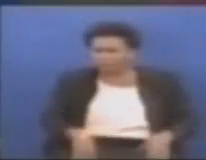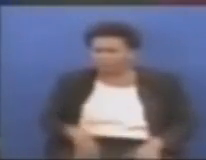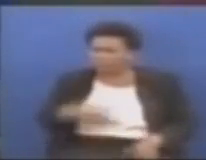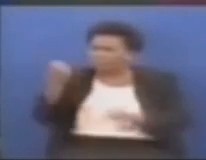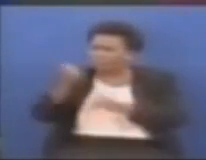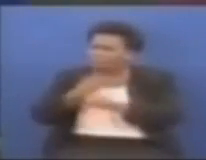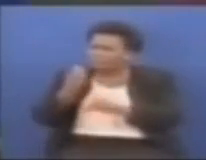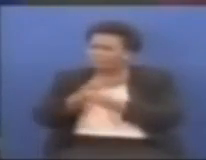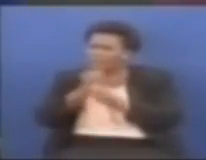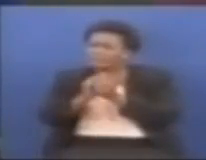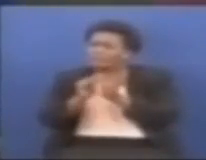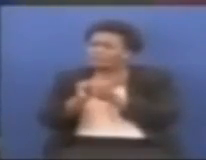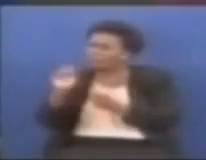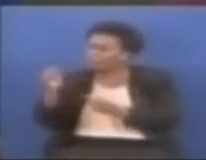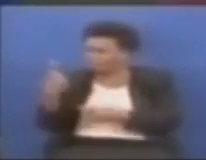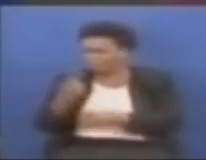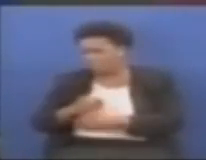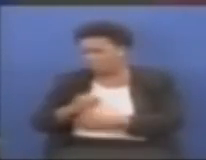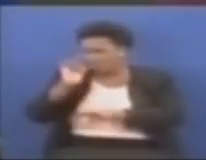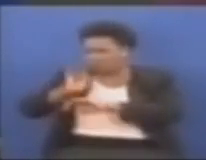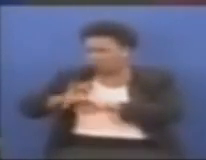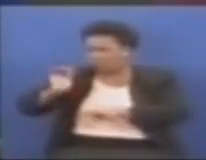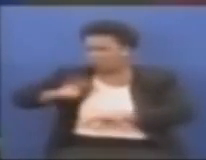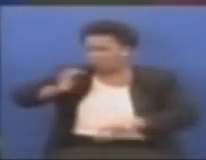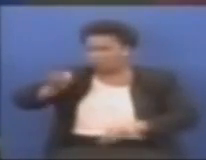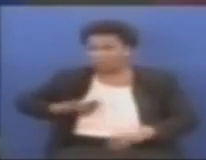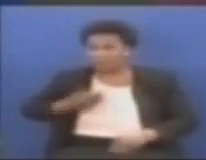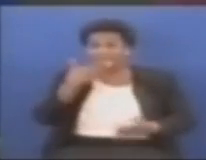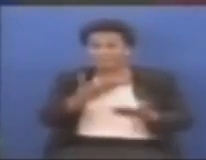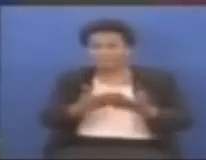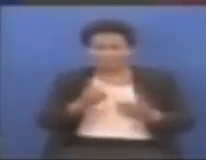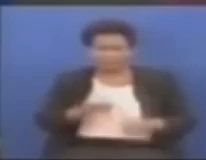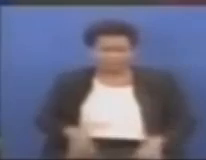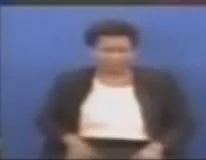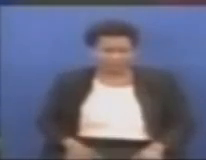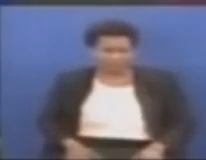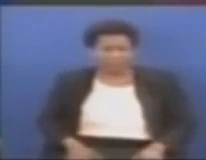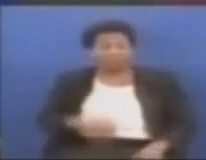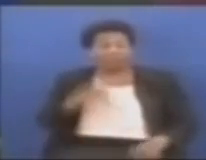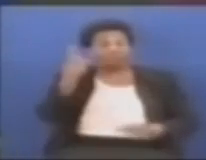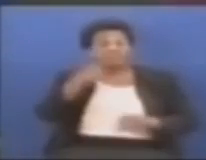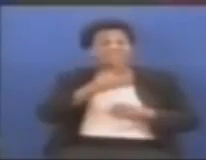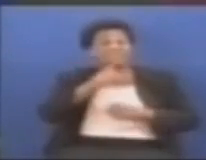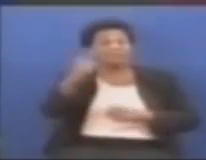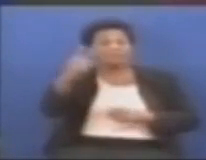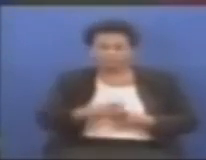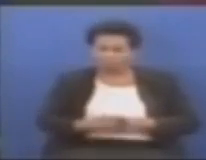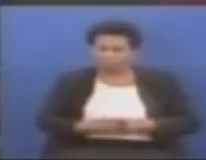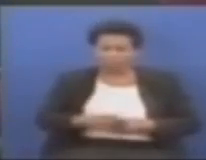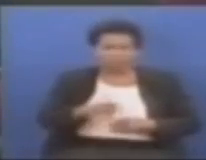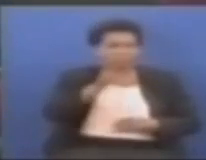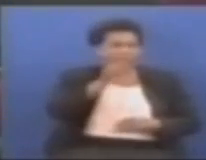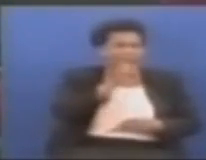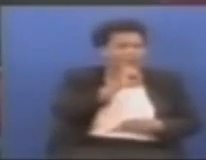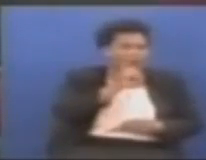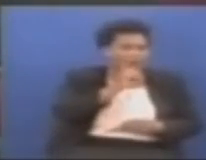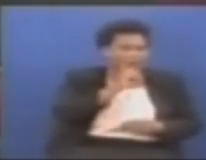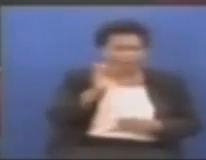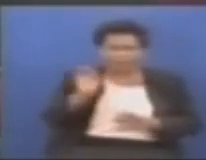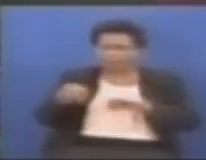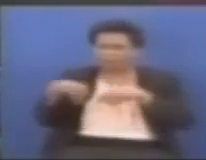Lakini pia nakubaliana kwamba mbali na elimu hizi za vipeperushi au